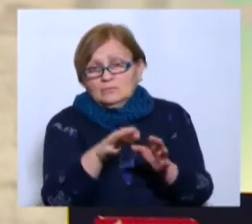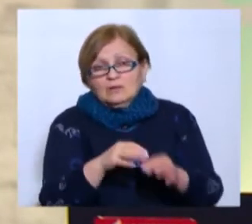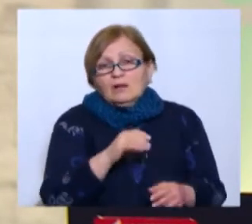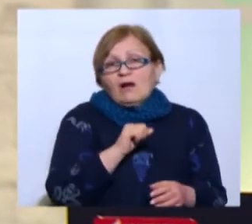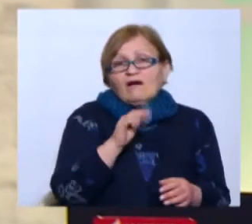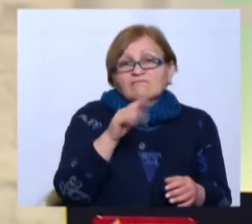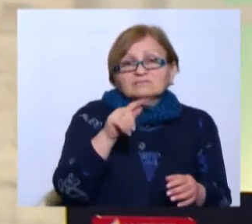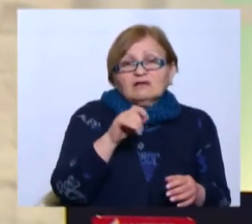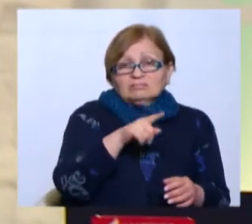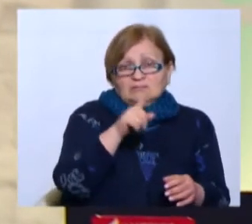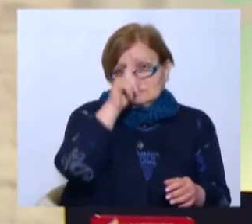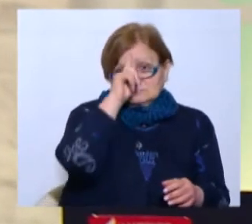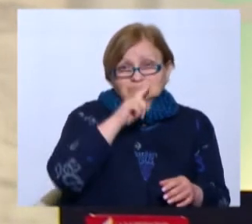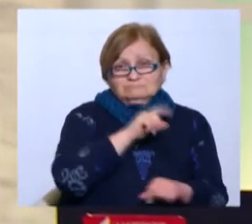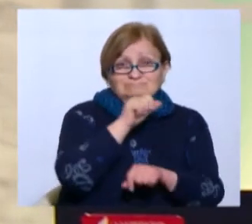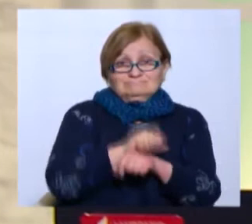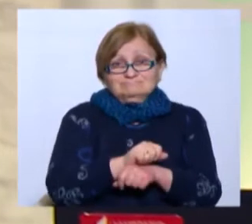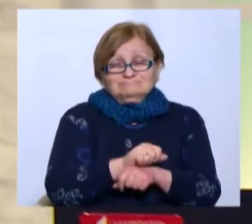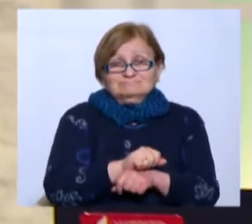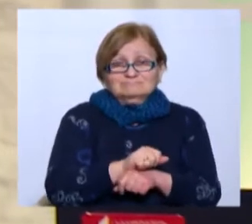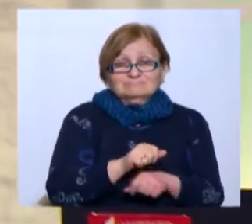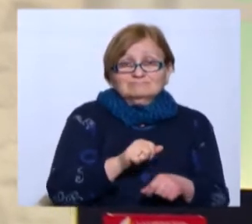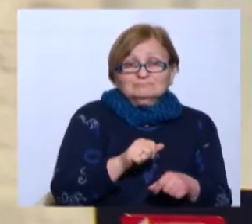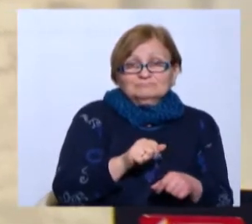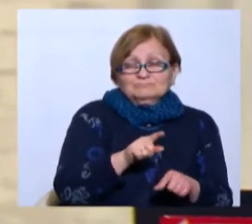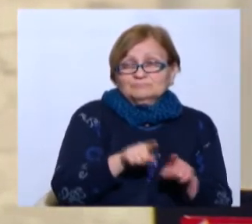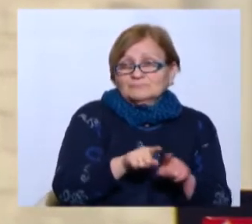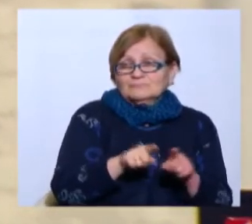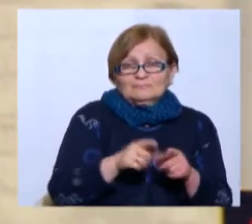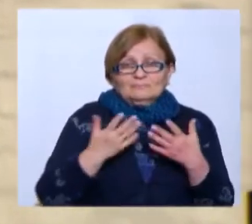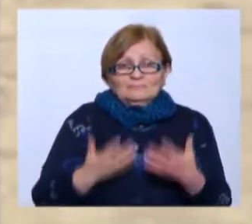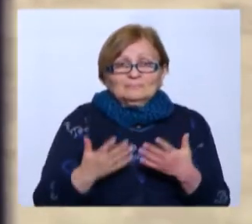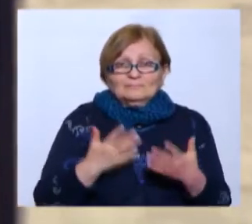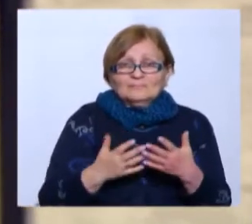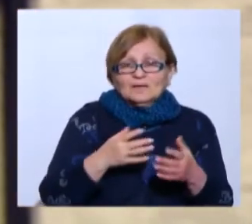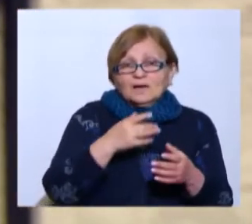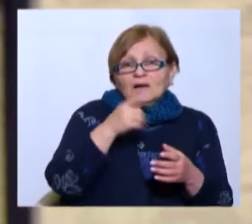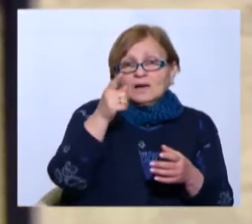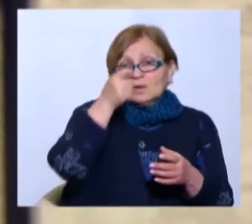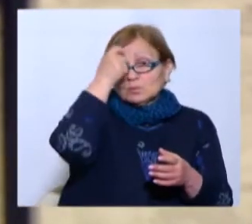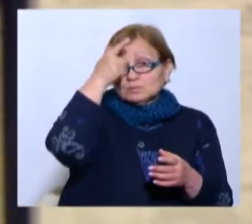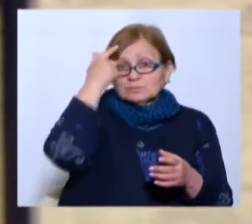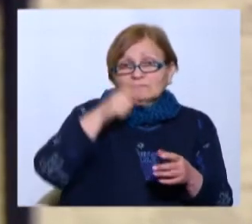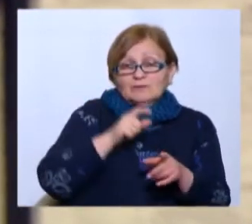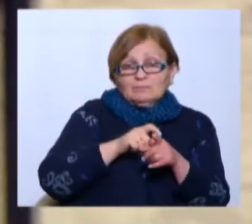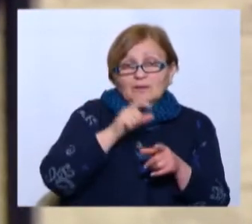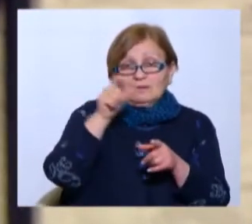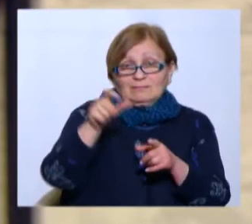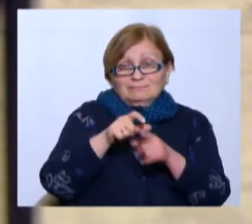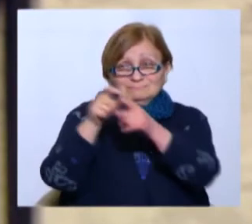ავთანდილი თითქოს გამოუვალ მდგომარეობაშია. თითქოს ჩიხში მოგვაქცია რუსთაველმა აი ამ